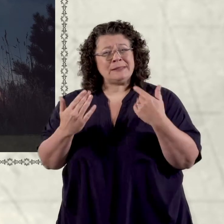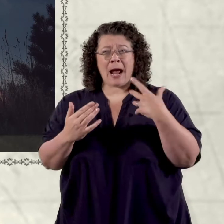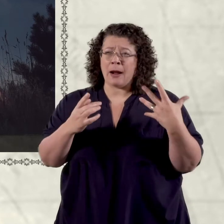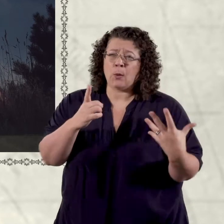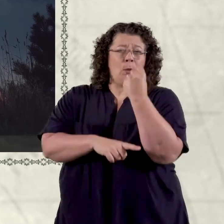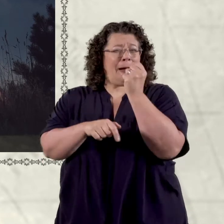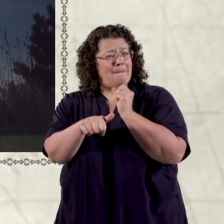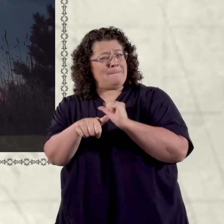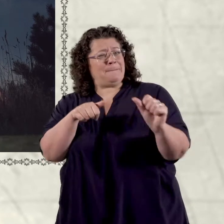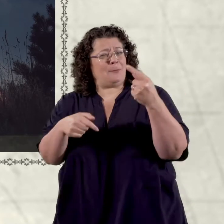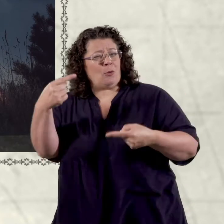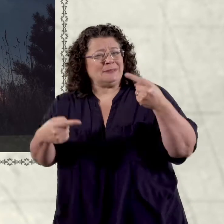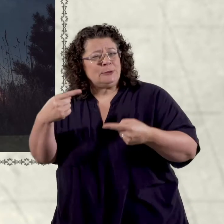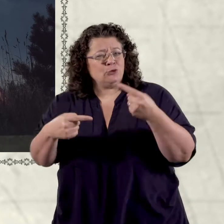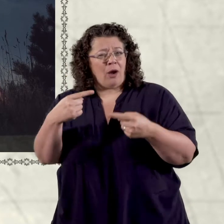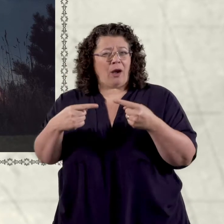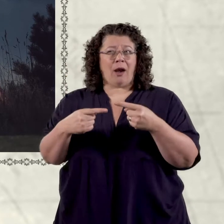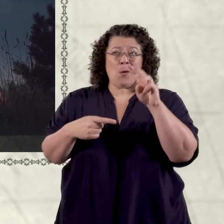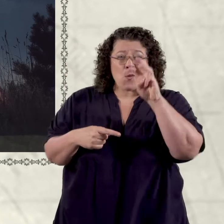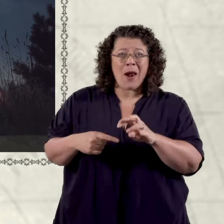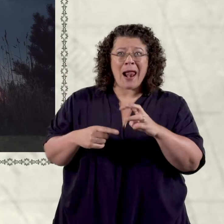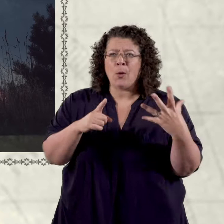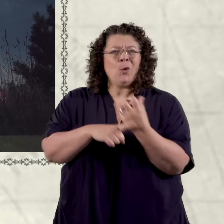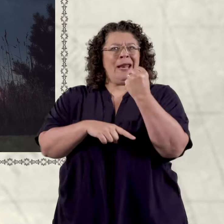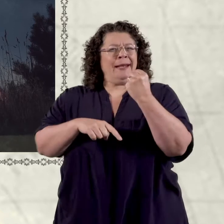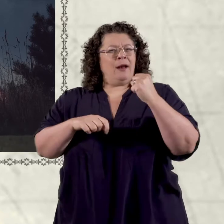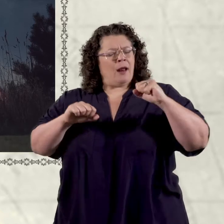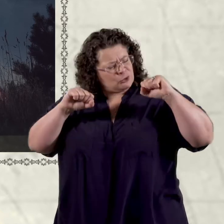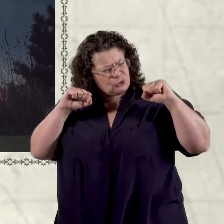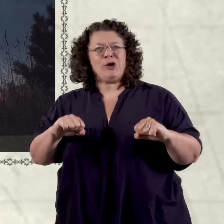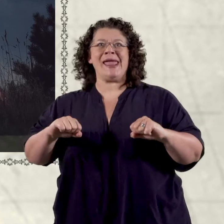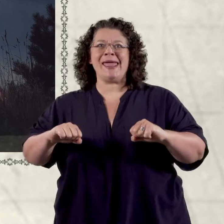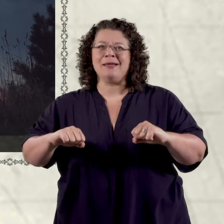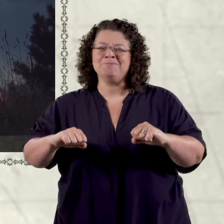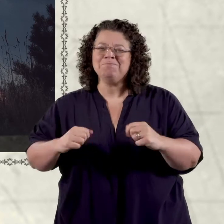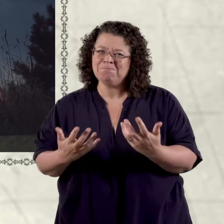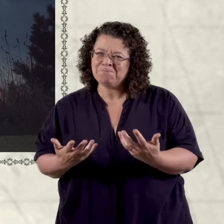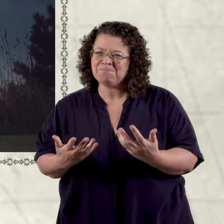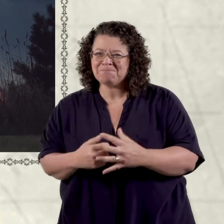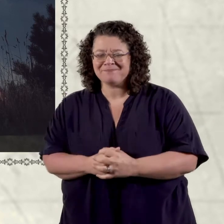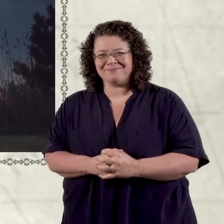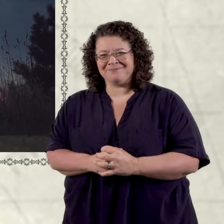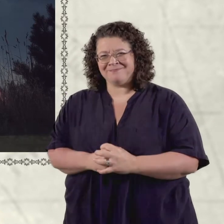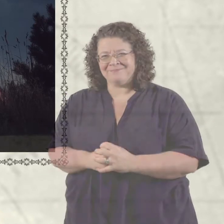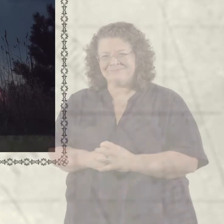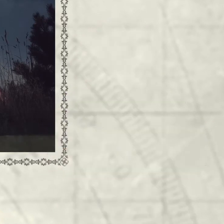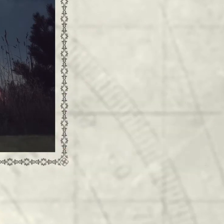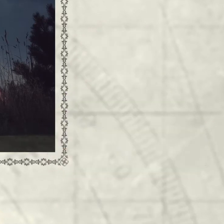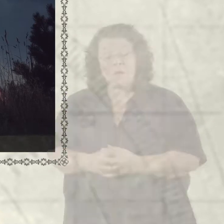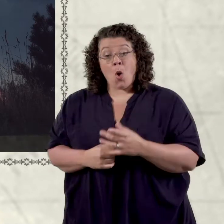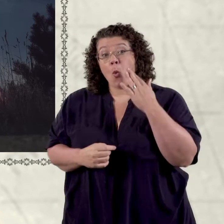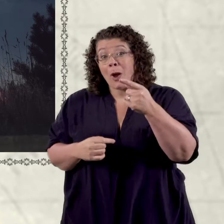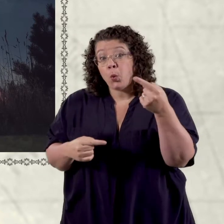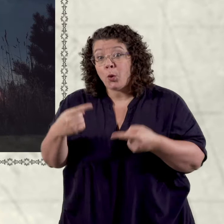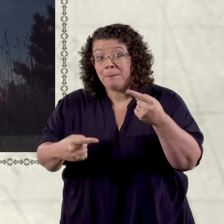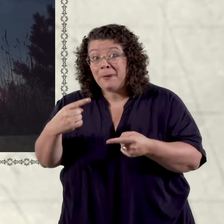cadair. Ennill cadair yr Eisteddfod Cenedlaethol. Waw!